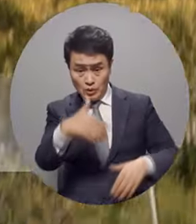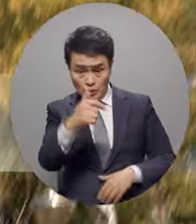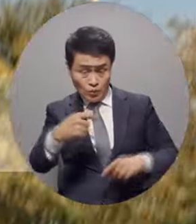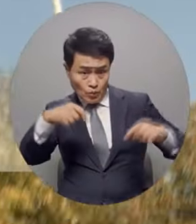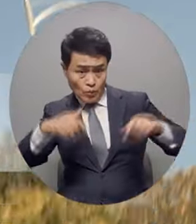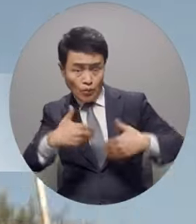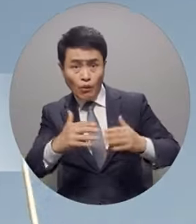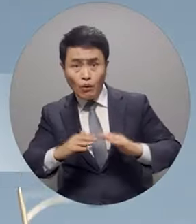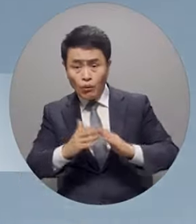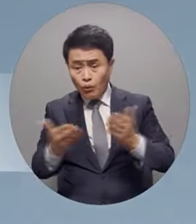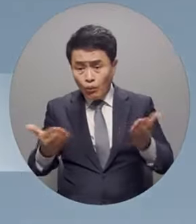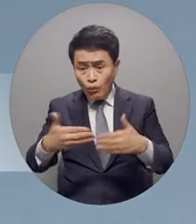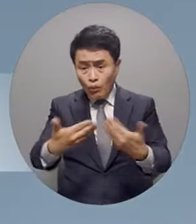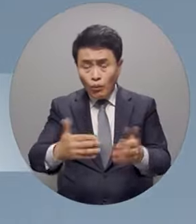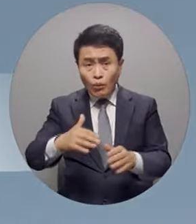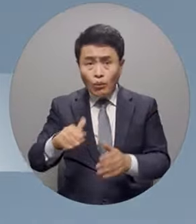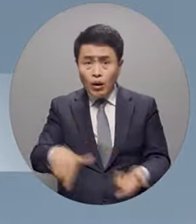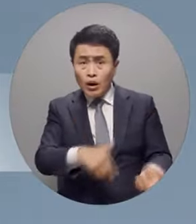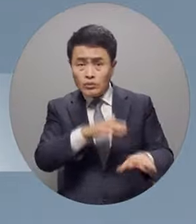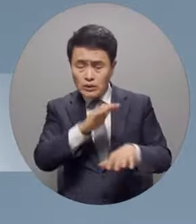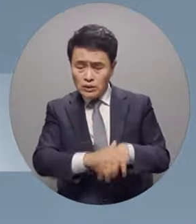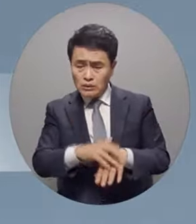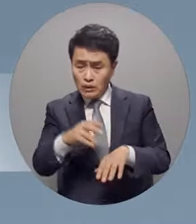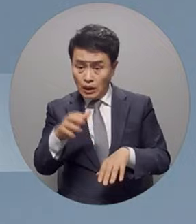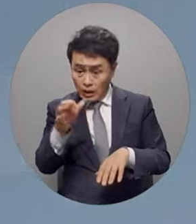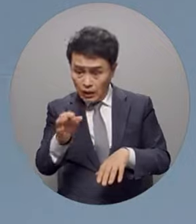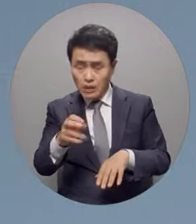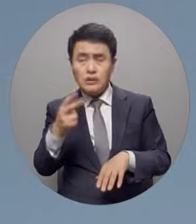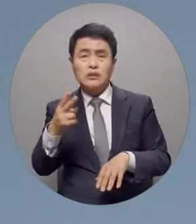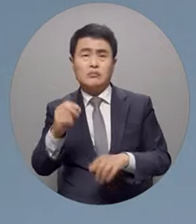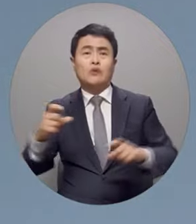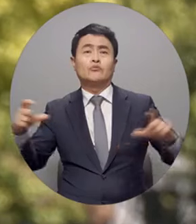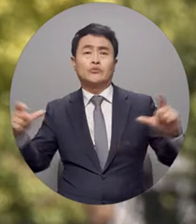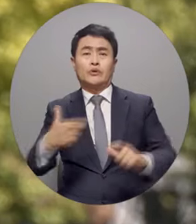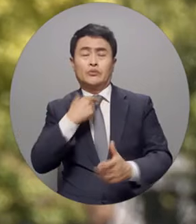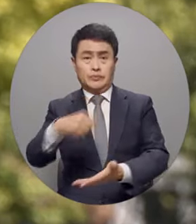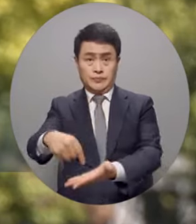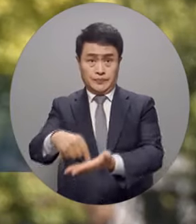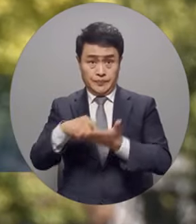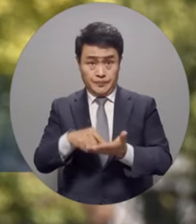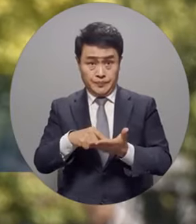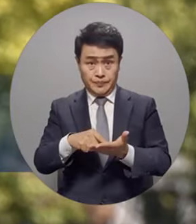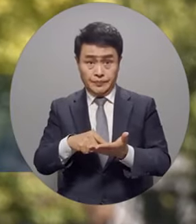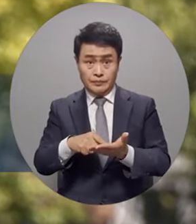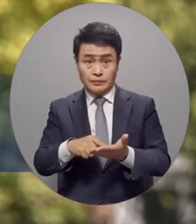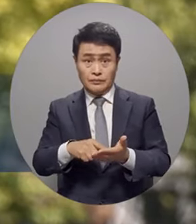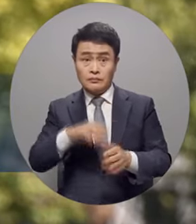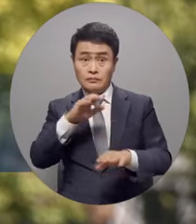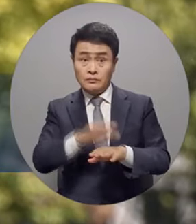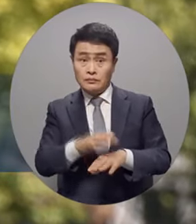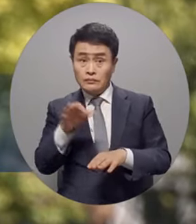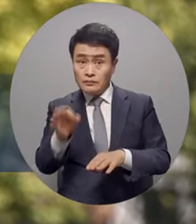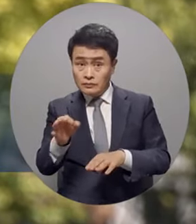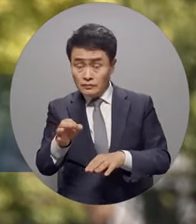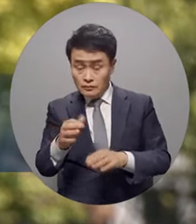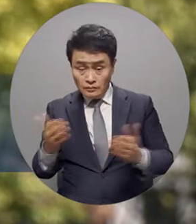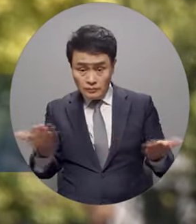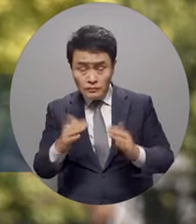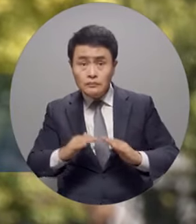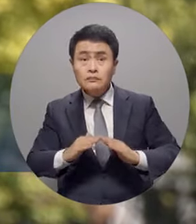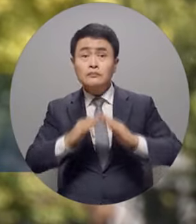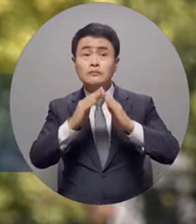건설 노동자의 일당을 2만 원씩 삭감하자는 요구가 나왔습니다. 일당쟁이 건설